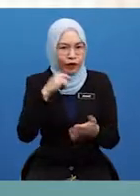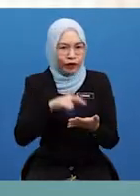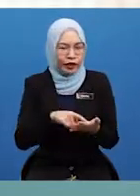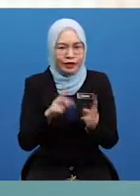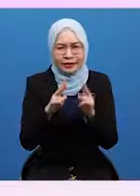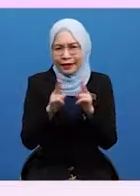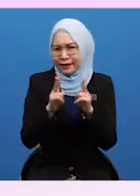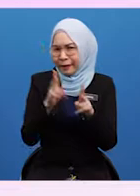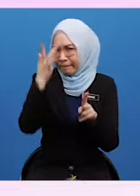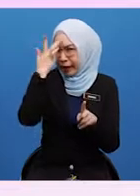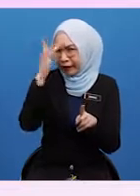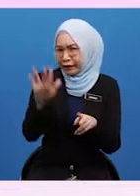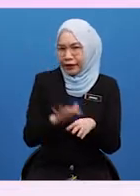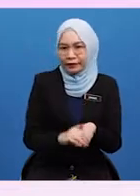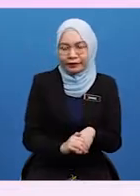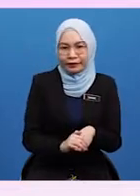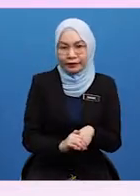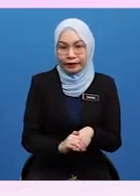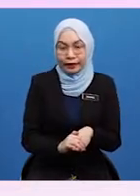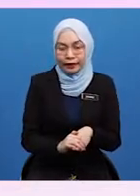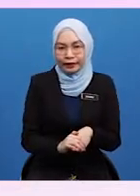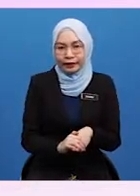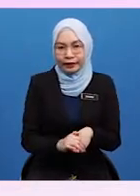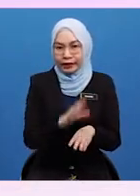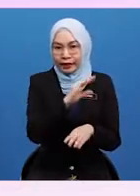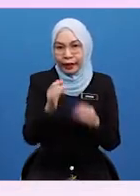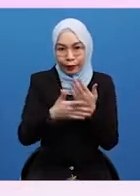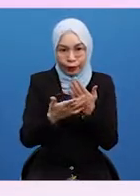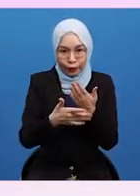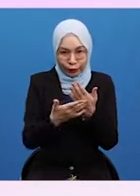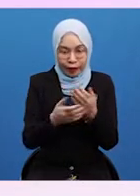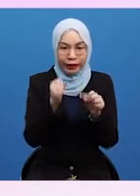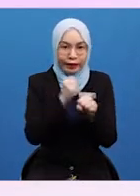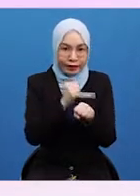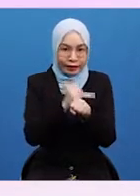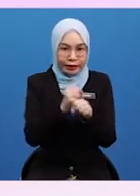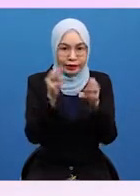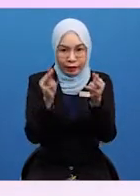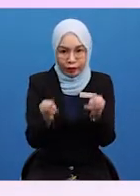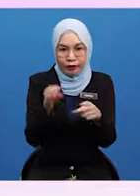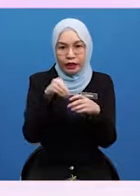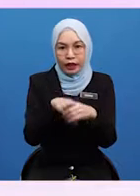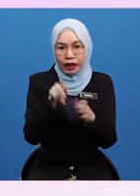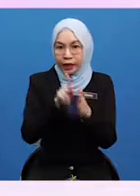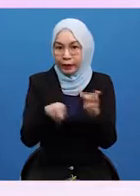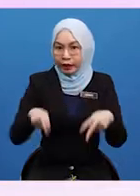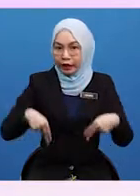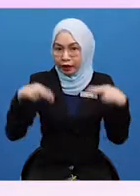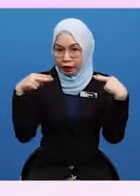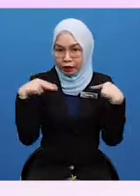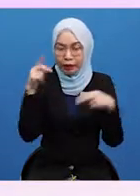yamuri kerana memudahkan urusan manusia dalam kehidupan